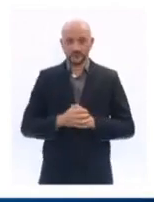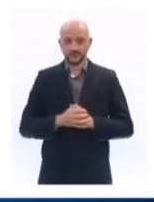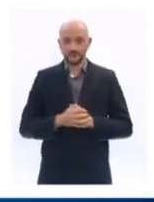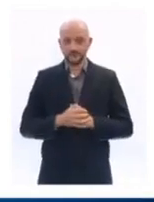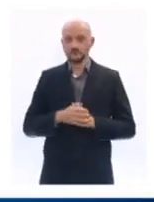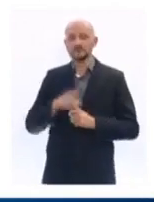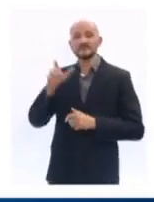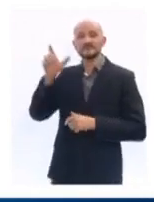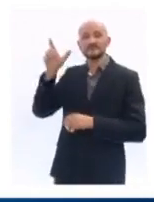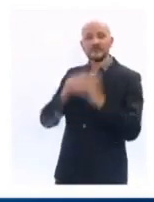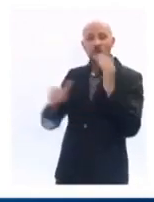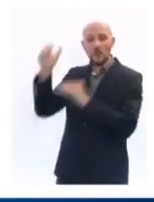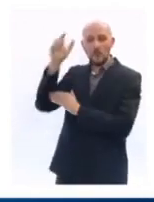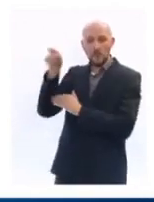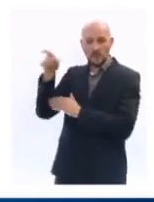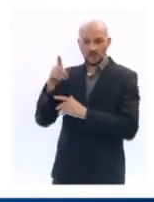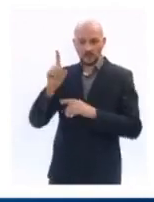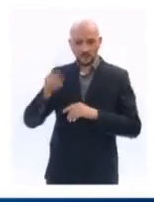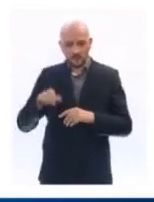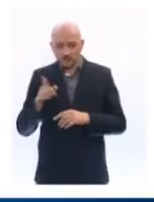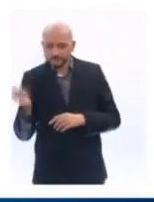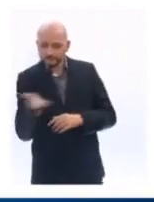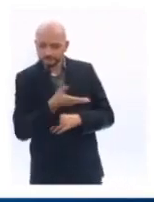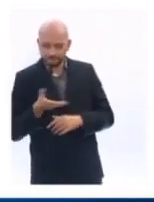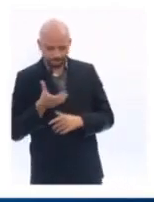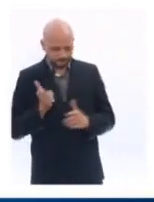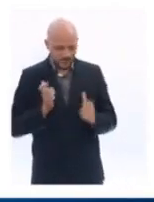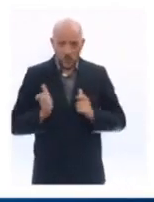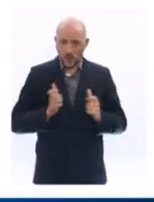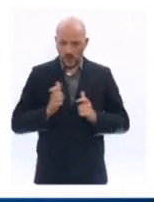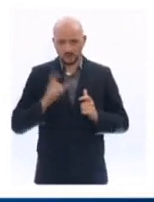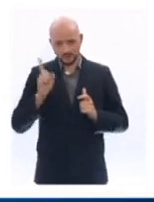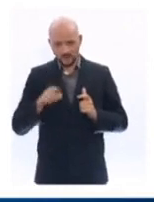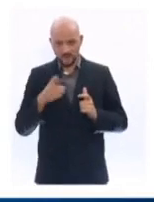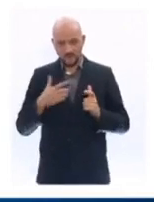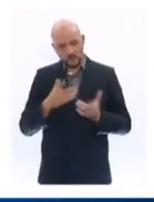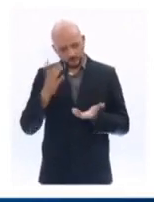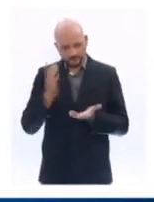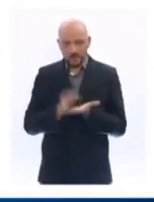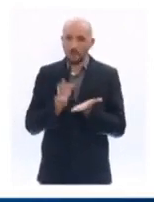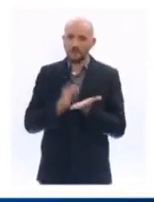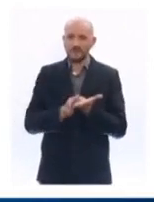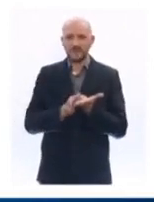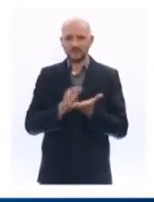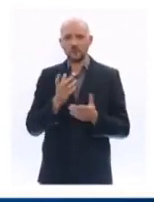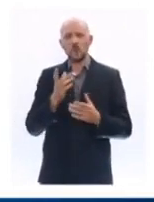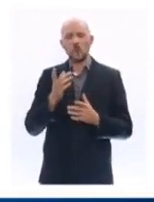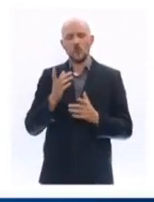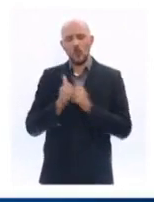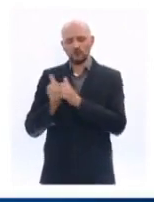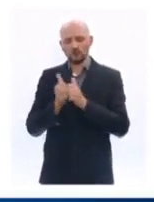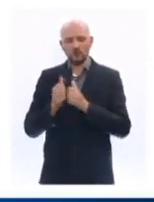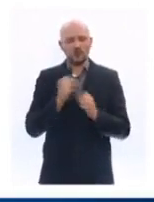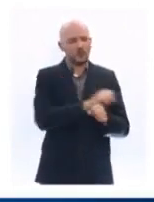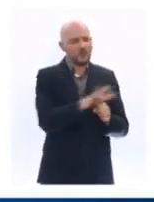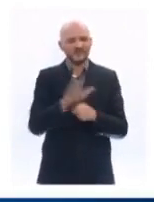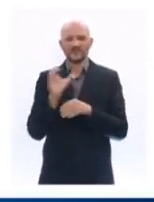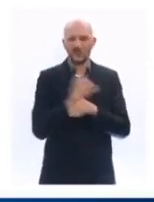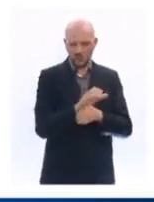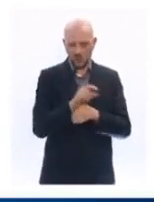sera accessible à tous sur le site du ministère du Travail. Les modalités de mise en œuvre seront